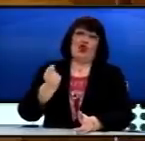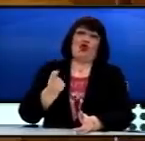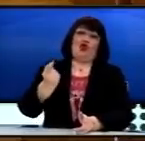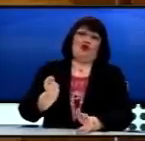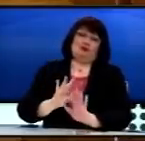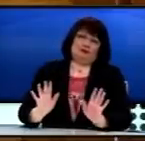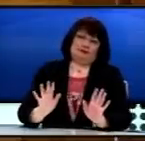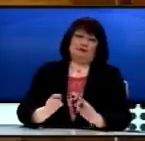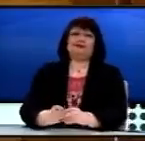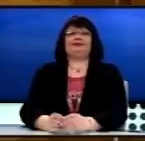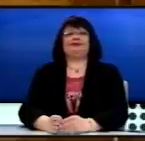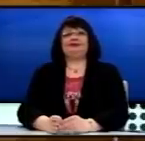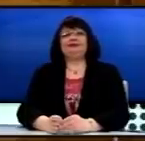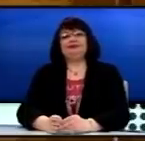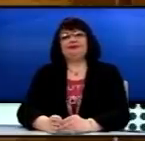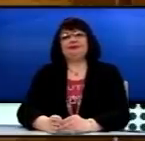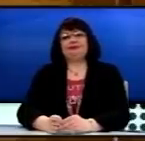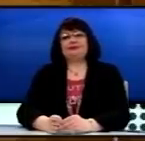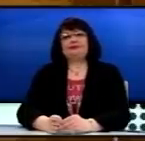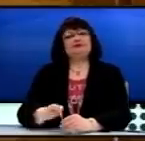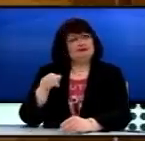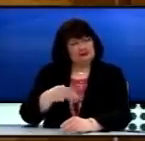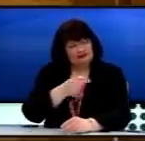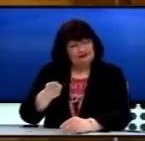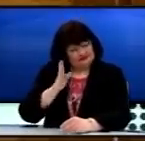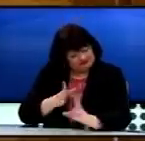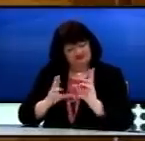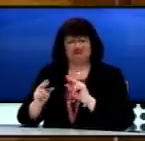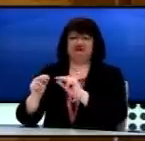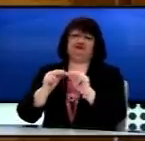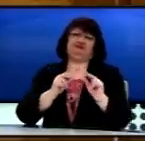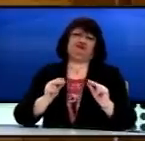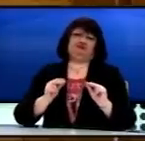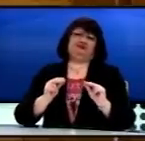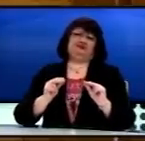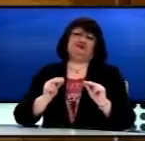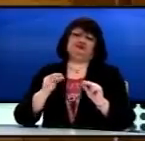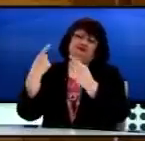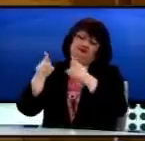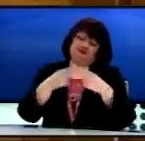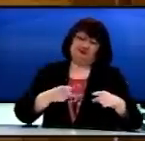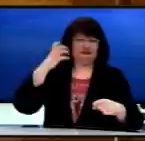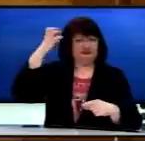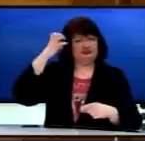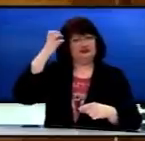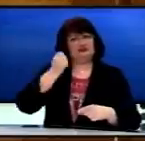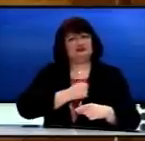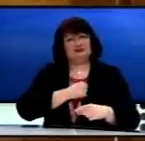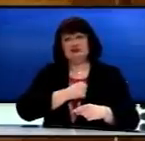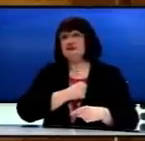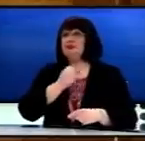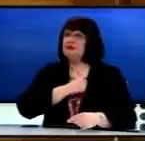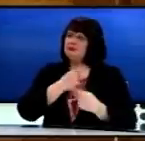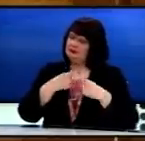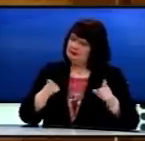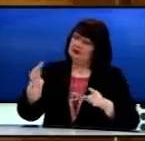θα μπορούσα να καταλάβω ότι είναι ένα αντικείμενο συζήτησης, το οποίο θα μπορούσαμε να έχουμε ενδεχομένως διαφορετικές επιστημονικές απόψεις. Αν έχετε διαφορετική άποψη